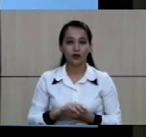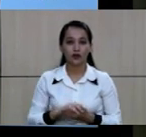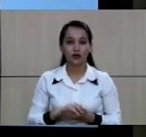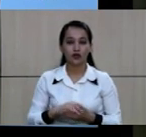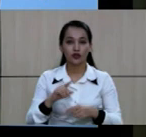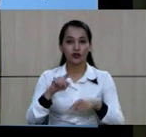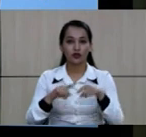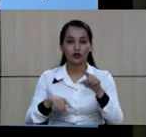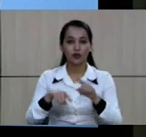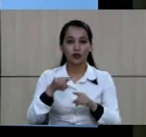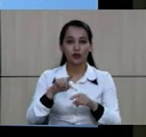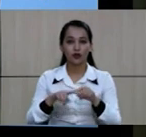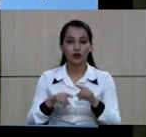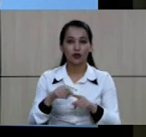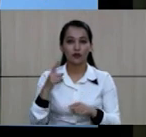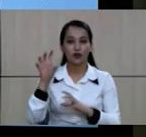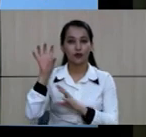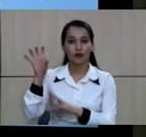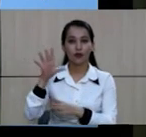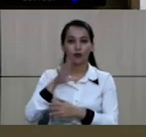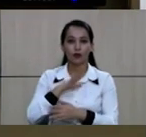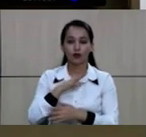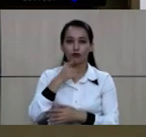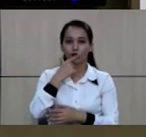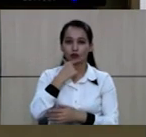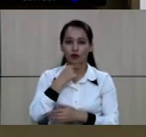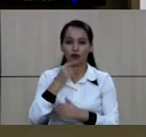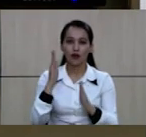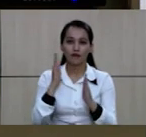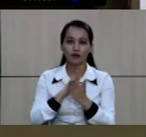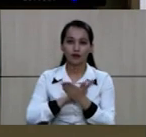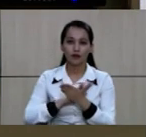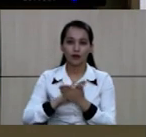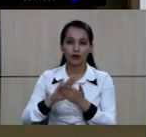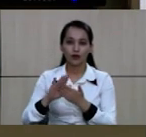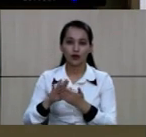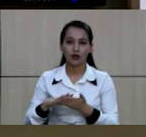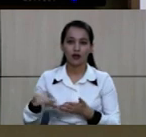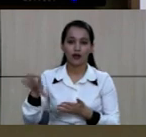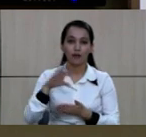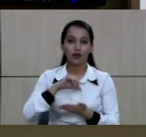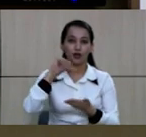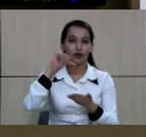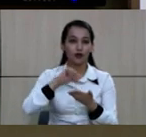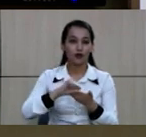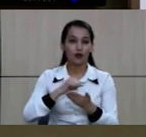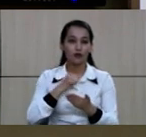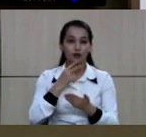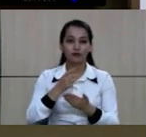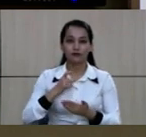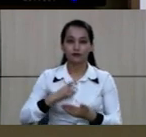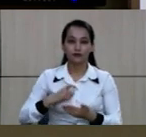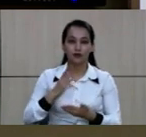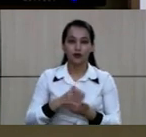ekanki, bu tog'ni go'zalligi, u tog'ni havosiga hatto bog'i iram ham hasad qilar ekan, rashk qilar ekan.